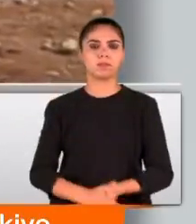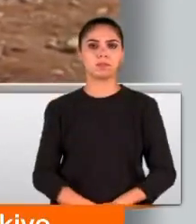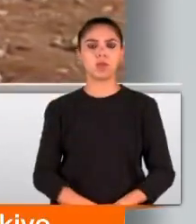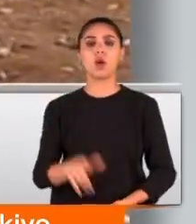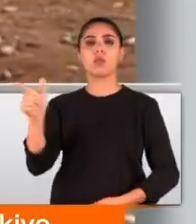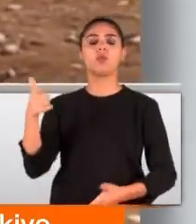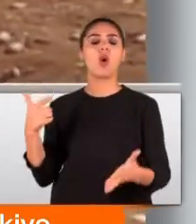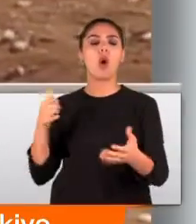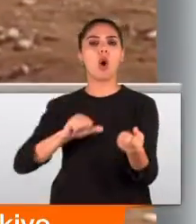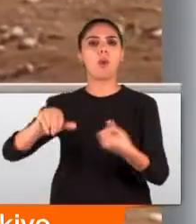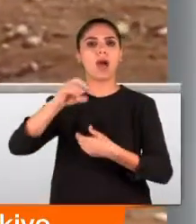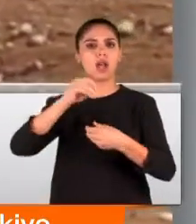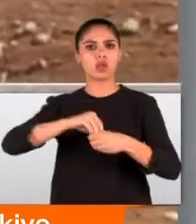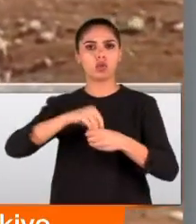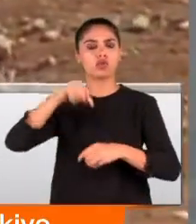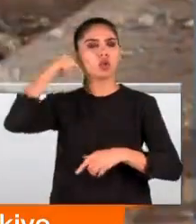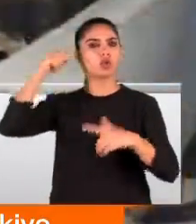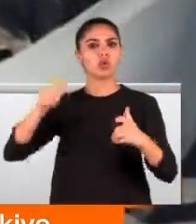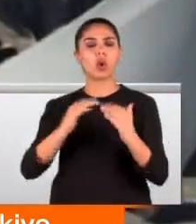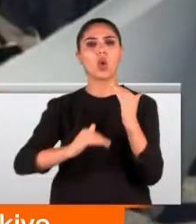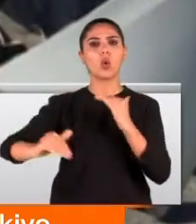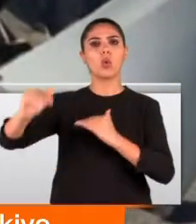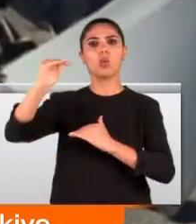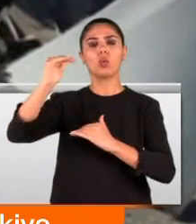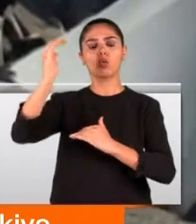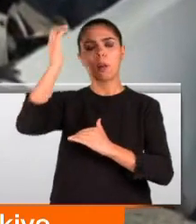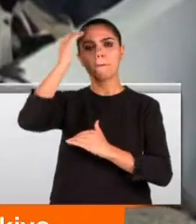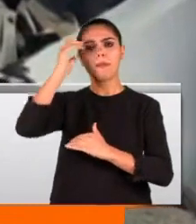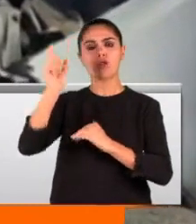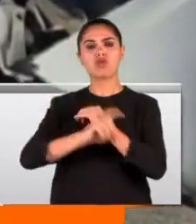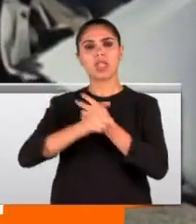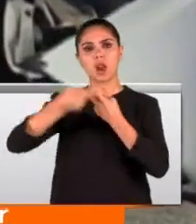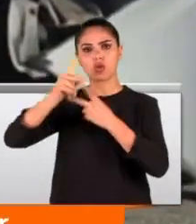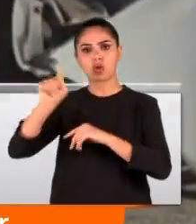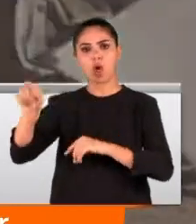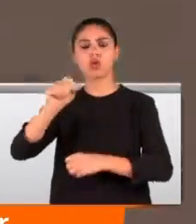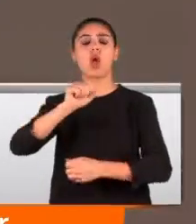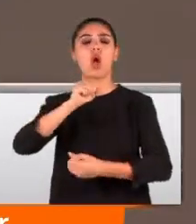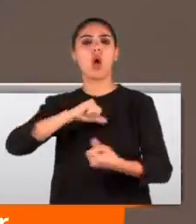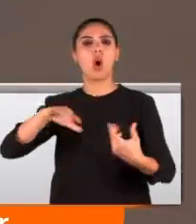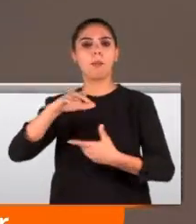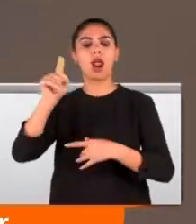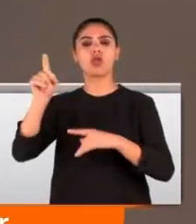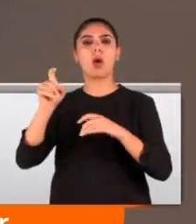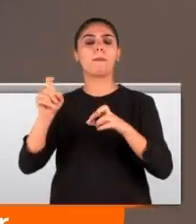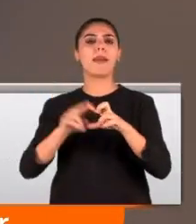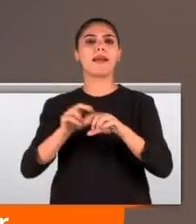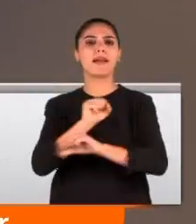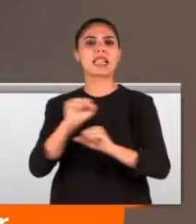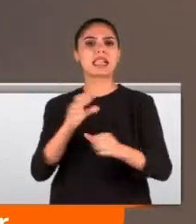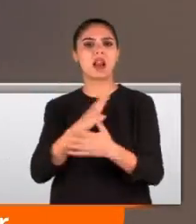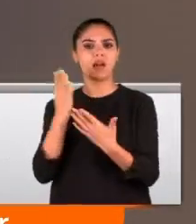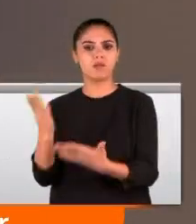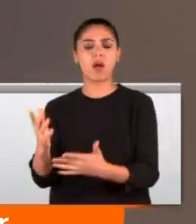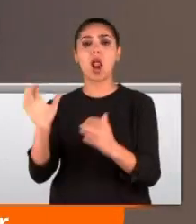Nokta atışı operasyonda Suriye'deki en üst düzey terörist öldürüldü. Operasyon PKK'da deprem etkisi yaptı. Örgütteki